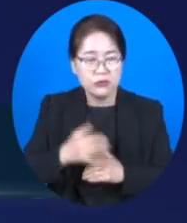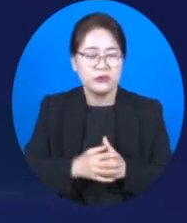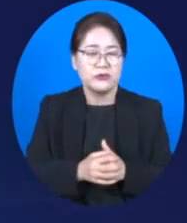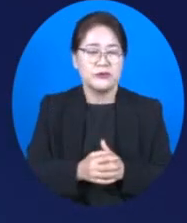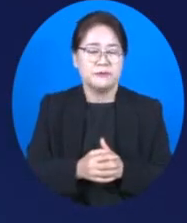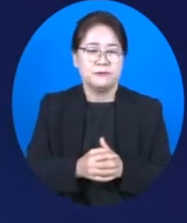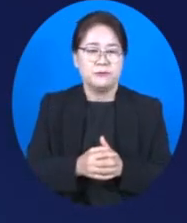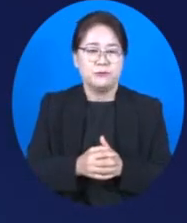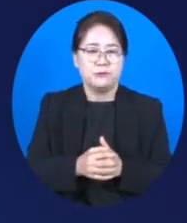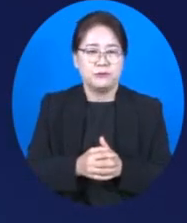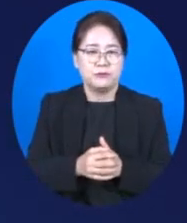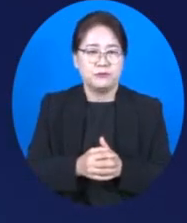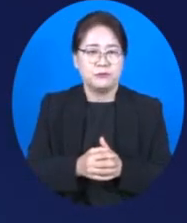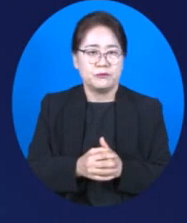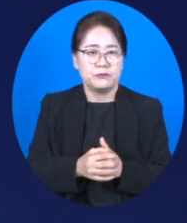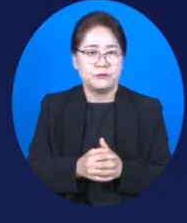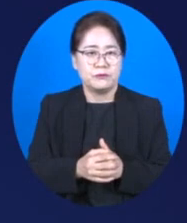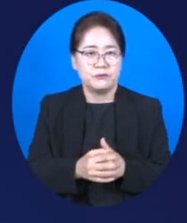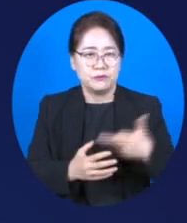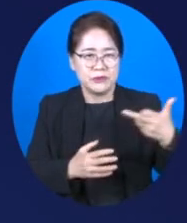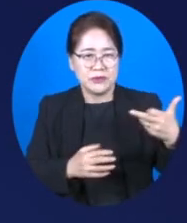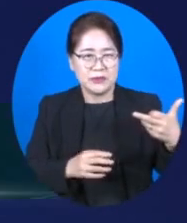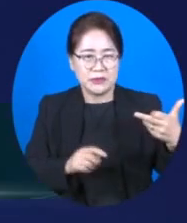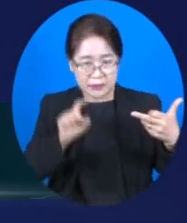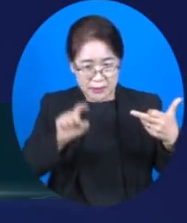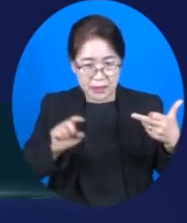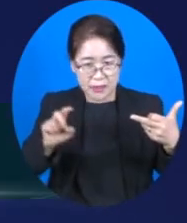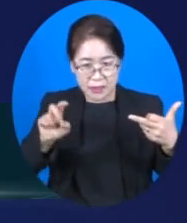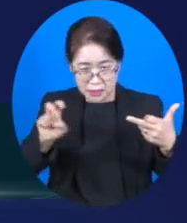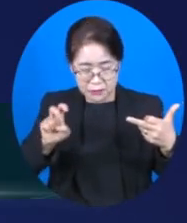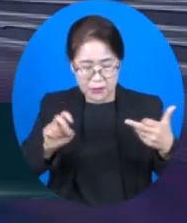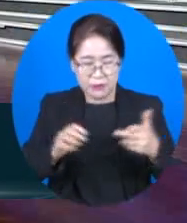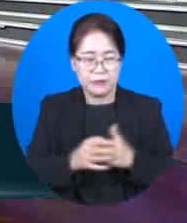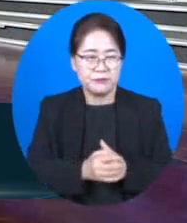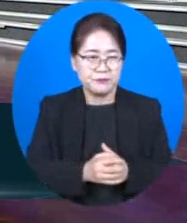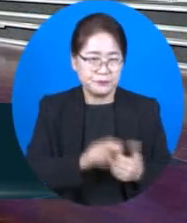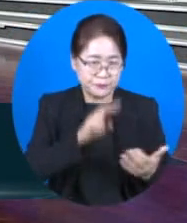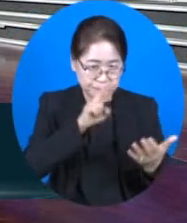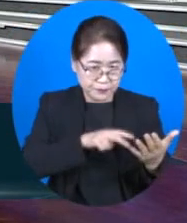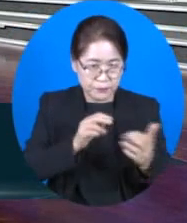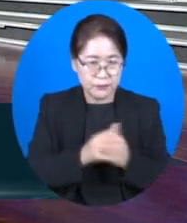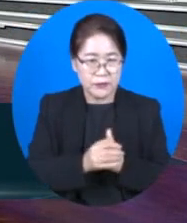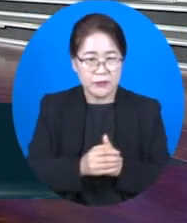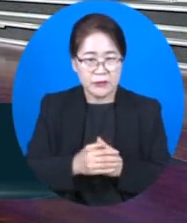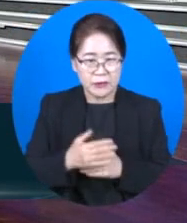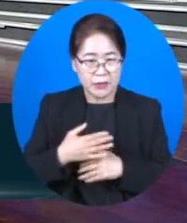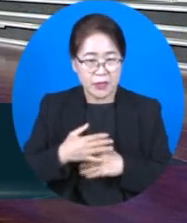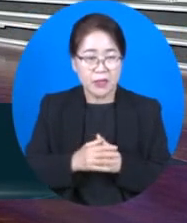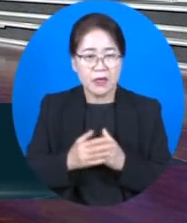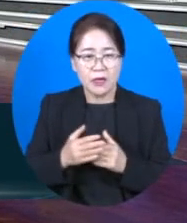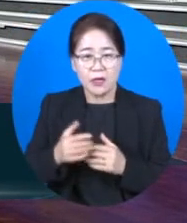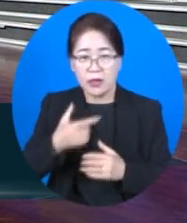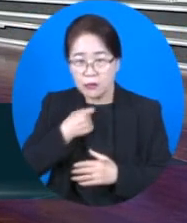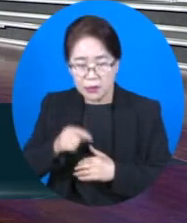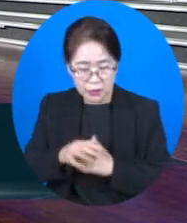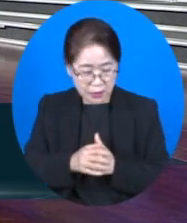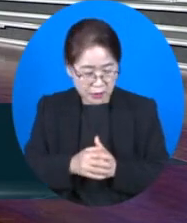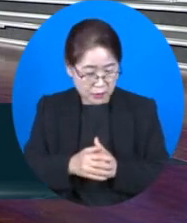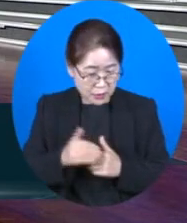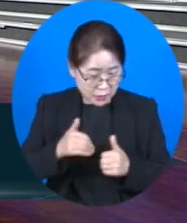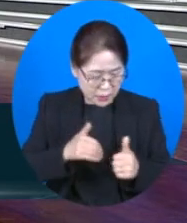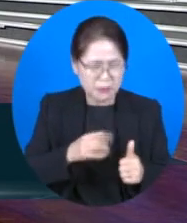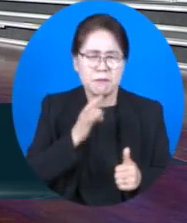있습니다. 자, 요한복음 17장 20절의 말씀을 함께 읽겠습니다. 다 같이요. 내가 비옵는 것은 이 사람들만 이함이